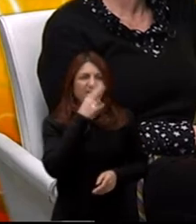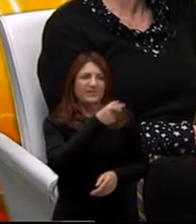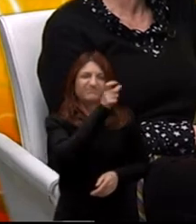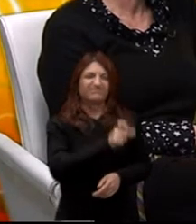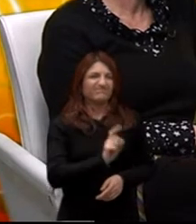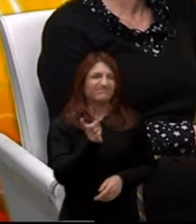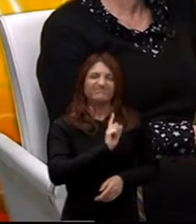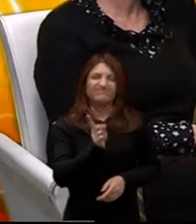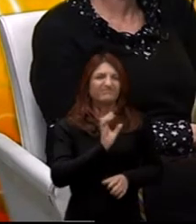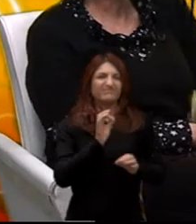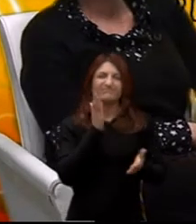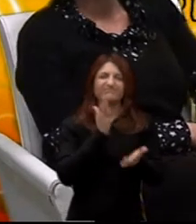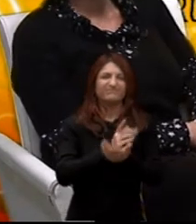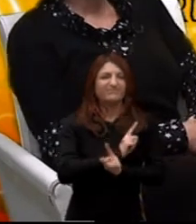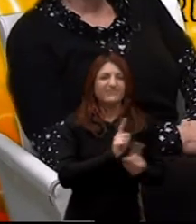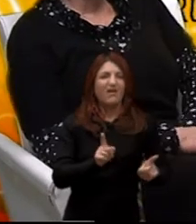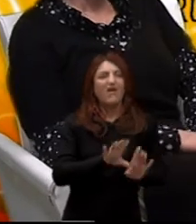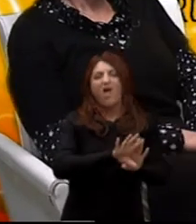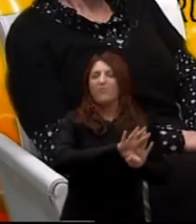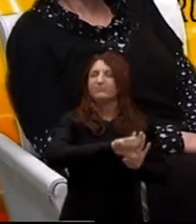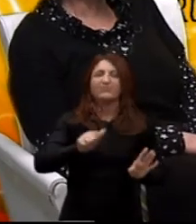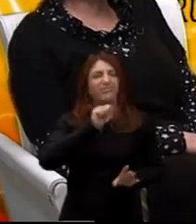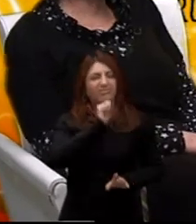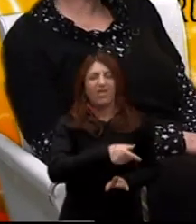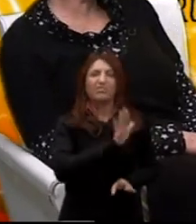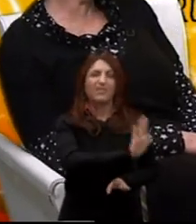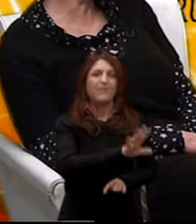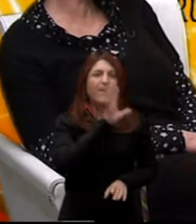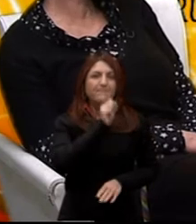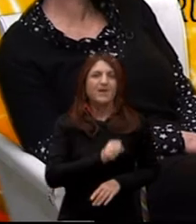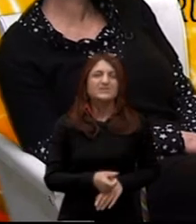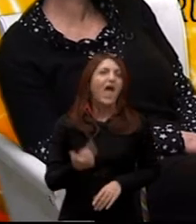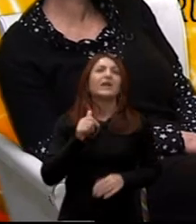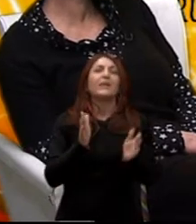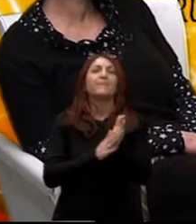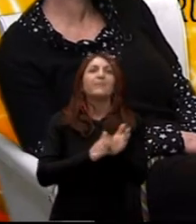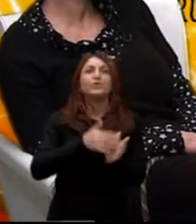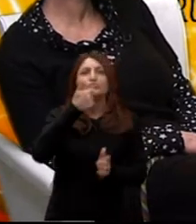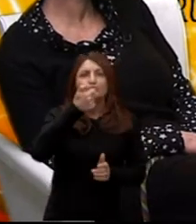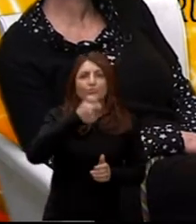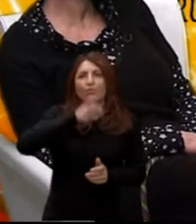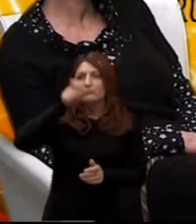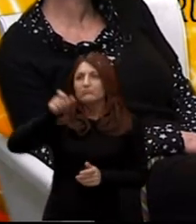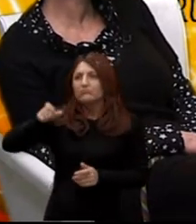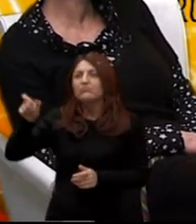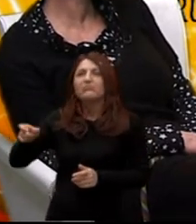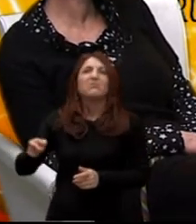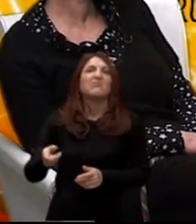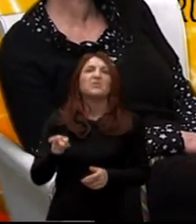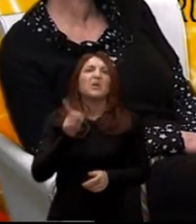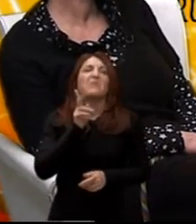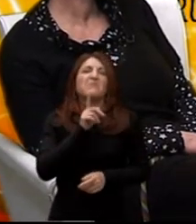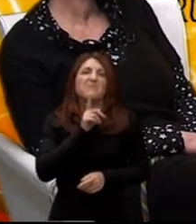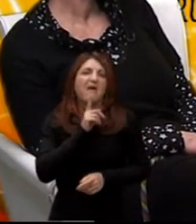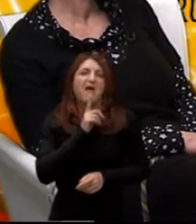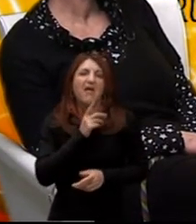takav. I imali smo nekoliko isto tako oduzimanja pasa, ali to je na stotine korisnika koje mi imamo, mislim, jako kažem za nemari broj,